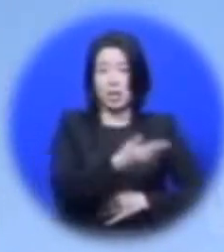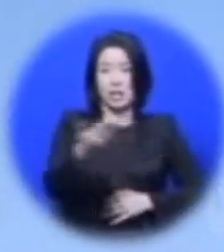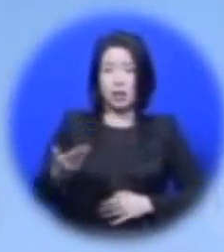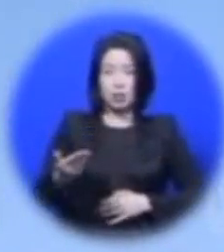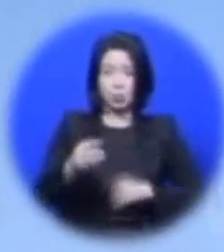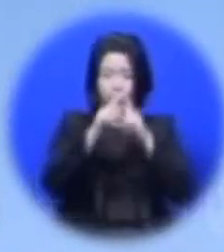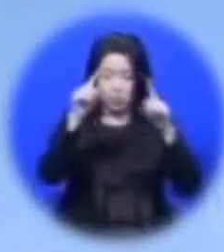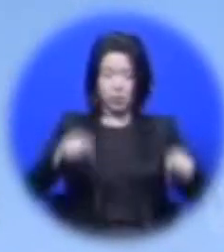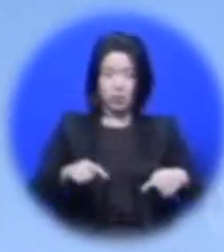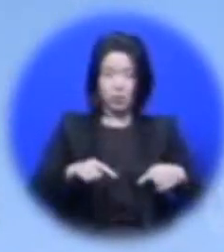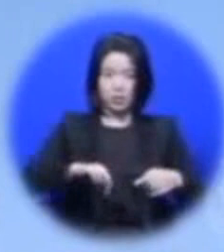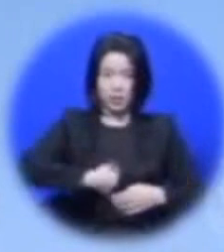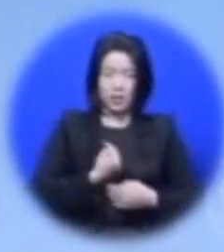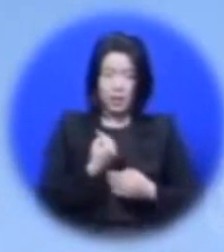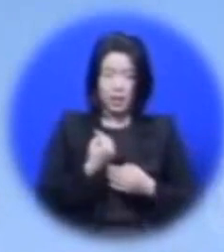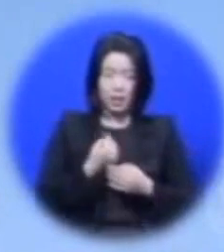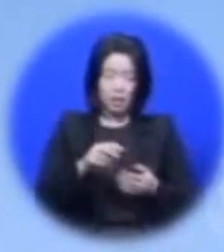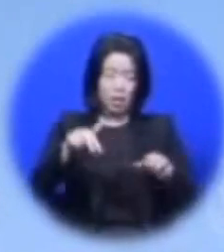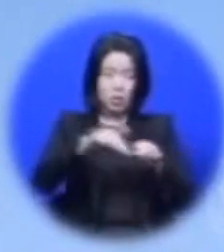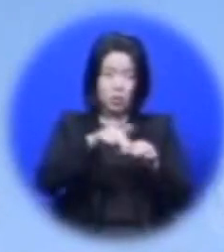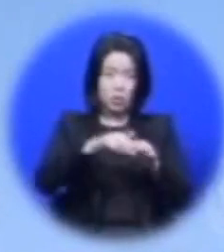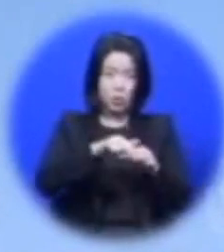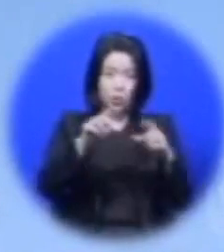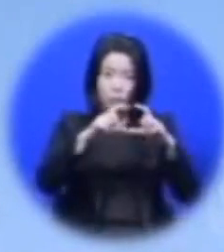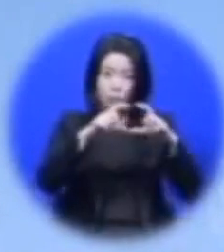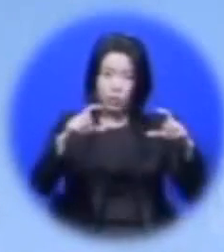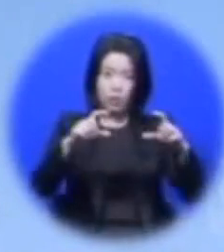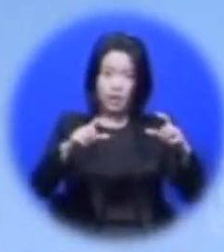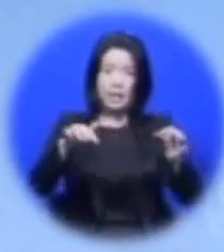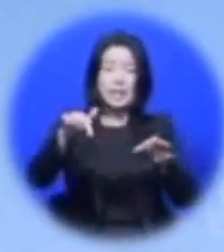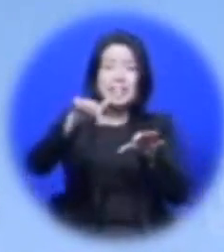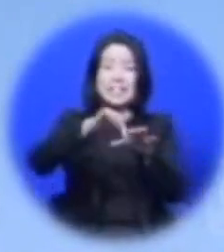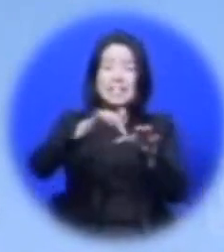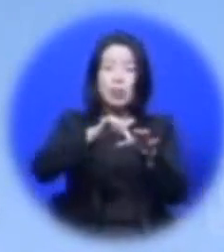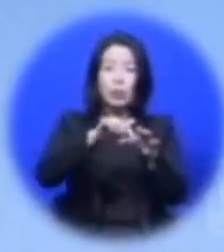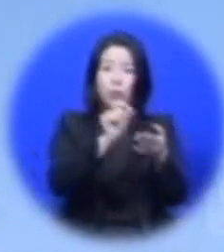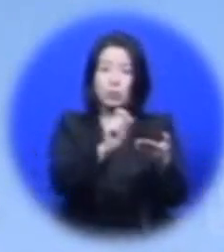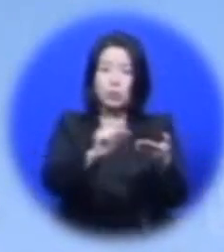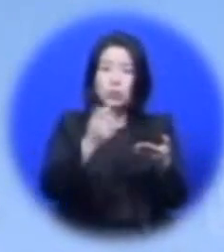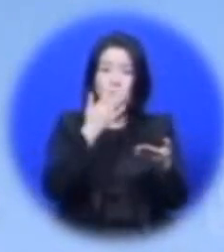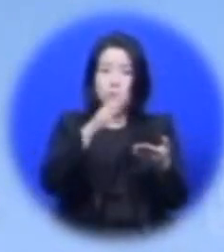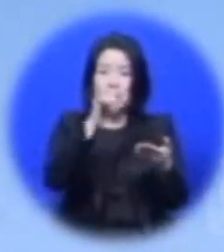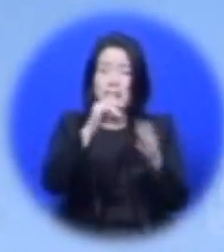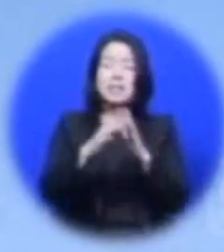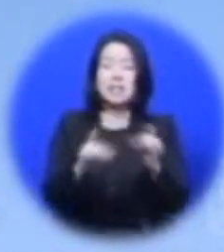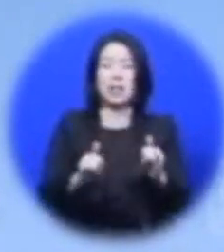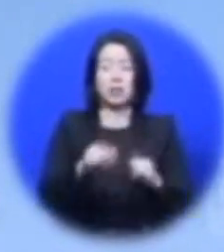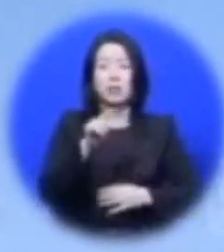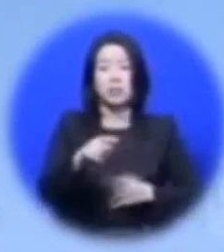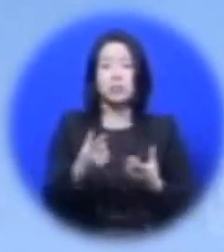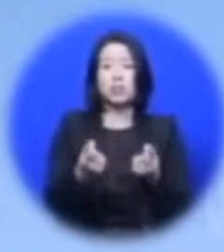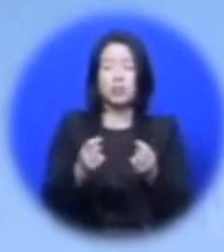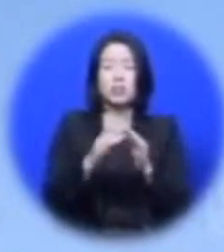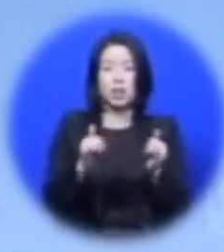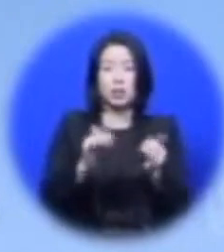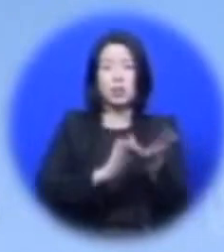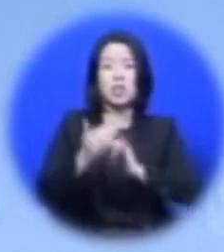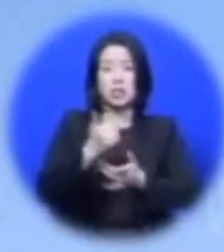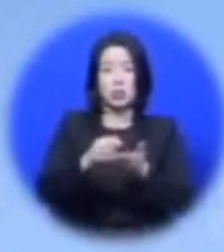신상명세서에 종교라고 하는 란에 기독교 이렇게 쓸 수 있는 사람, 그런 사람은 예수 믿는